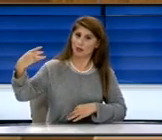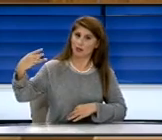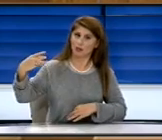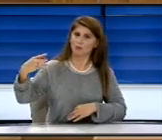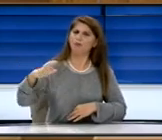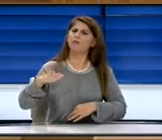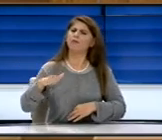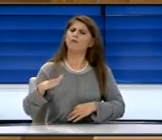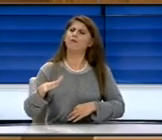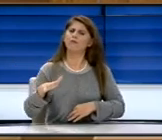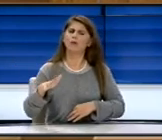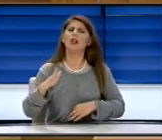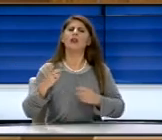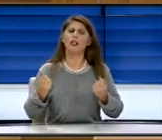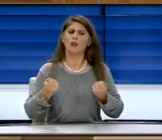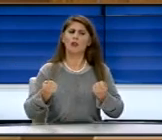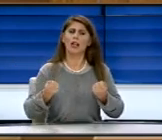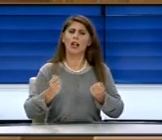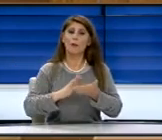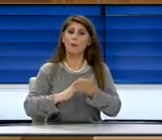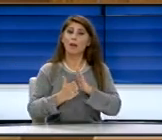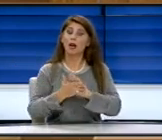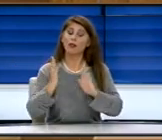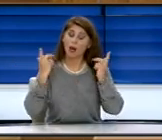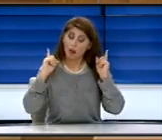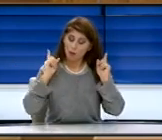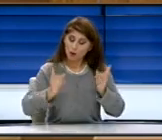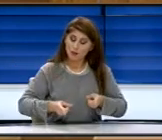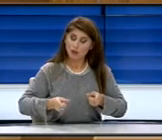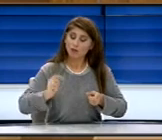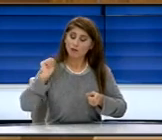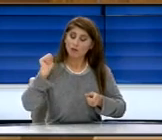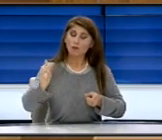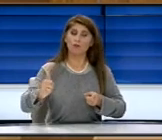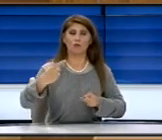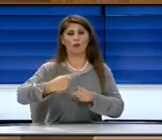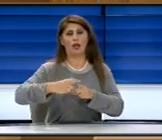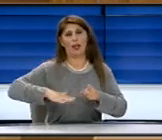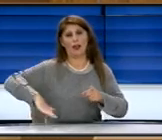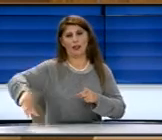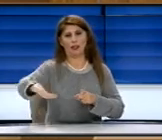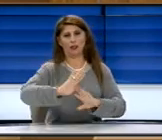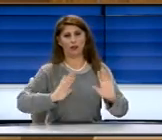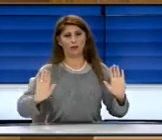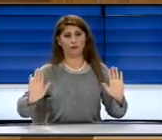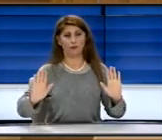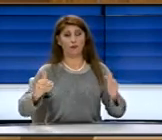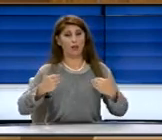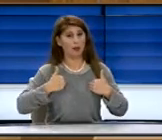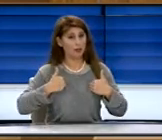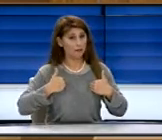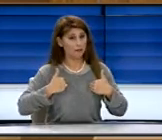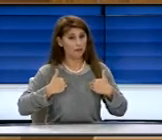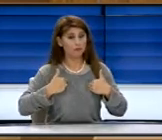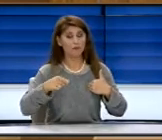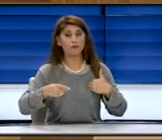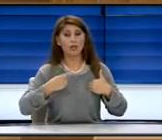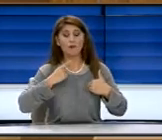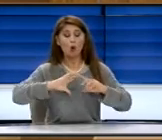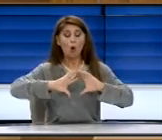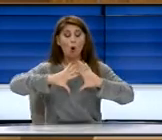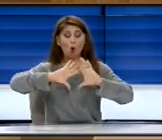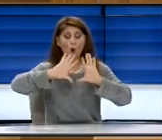να το κάνει πράξη με την πάλη του μόνο αν αποφασίσει βέβαια ο ίδιος ο ελληνικός λαός. Εμείς γι' αυτό δίνουμε όλες